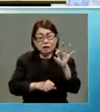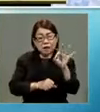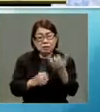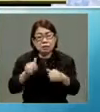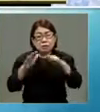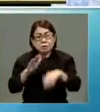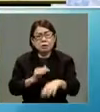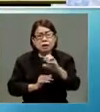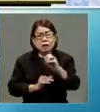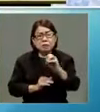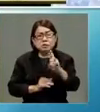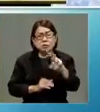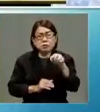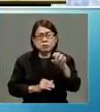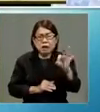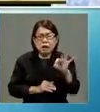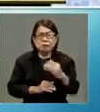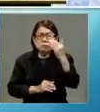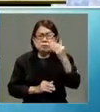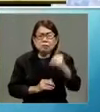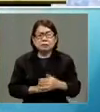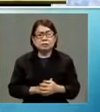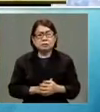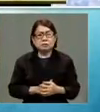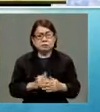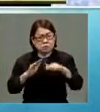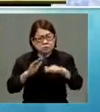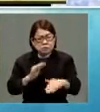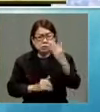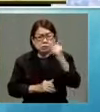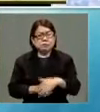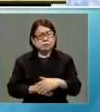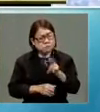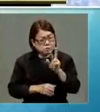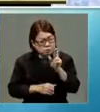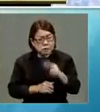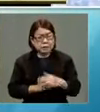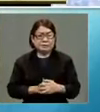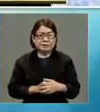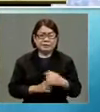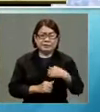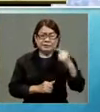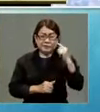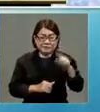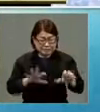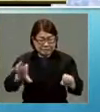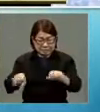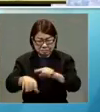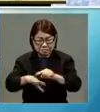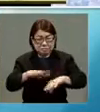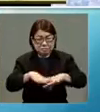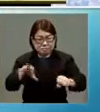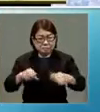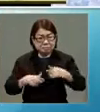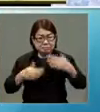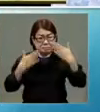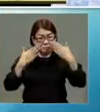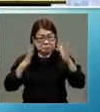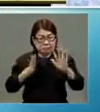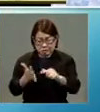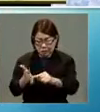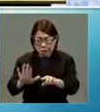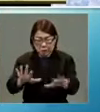52.9 ลดลงไปมากเลยนะครับต้องระมัดระวังนะฮะนี่ผมก็พยายามที่จะจับอย่างอื่นมาก็ไม่แตะหน้าเพราะมีความสำคัญคือมือเราไ